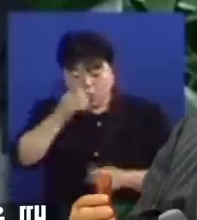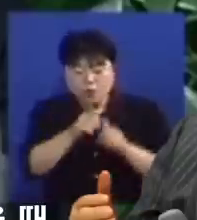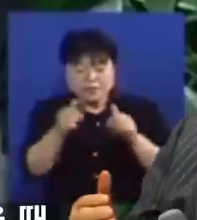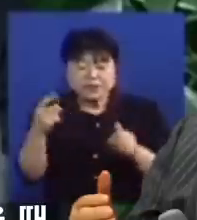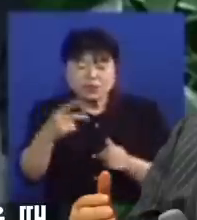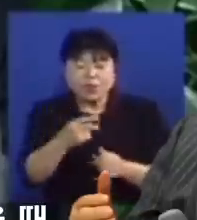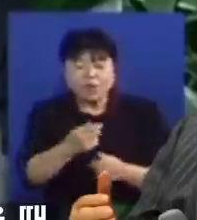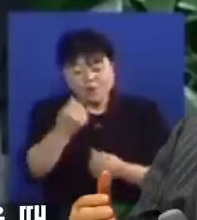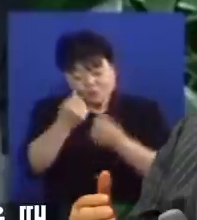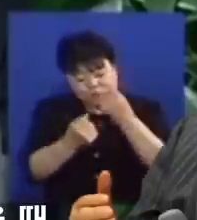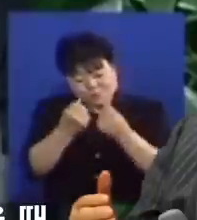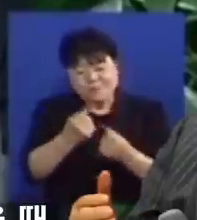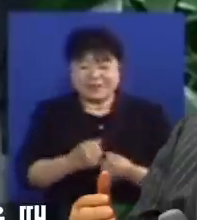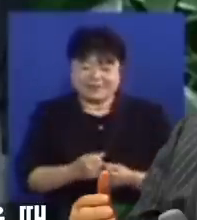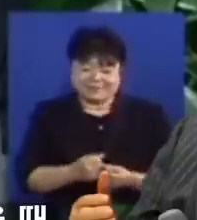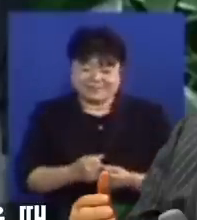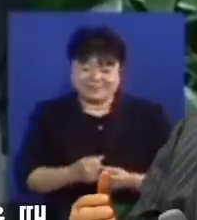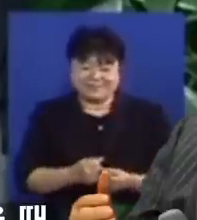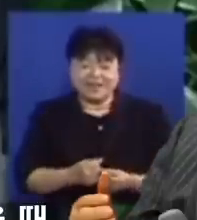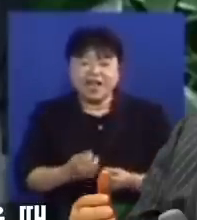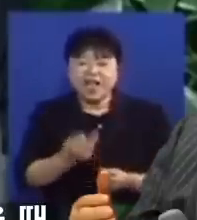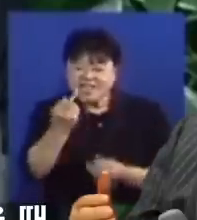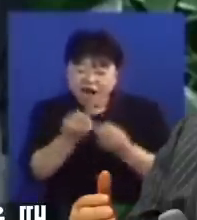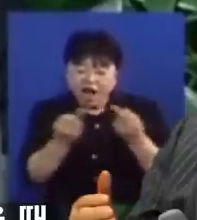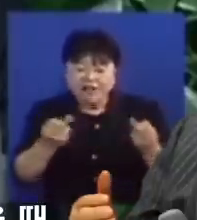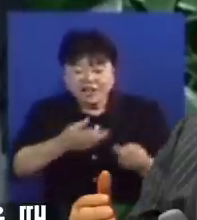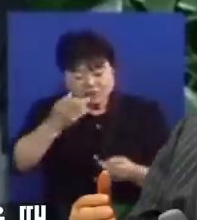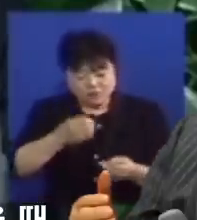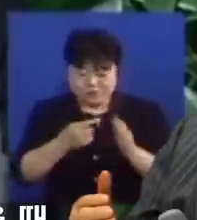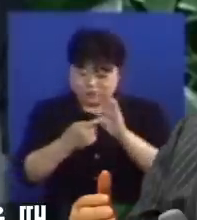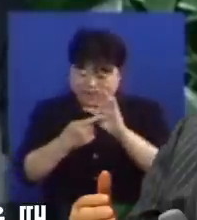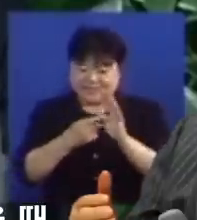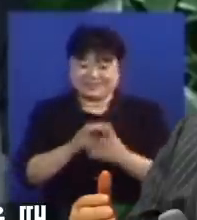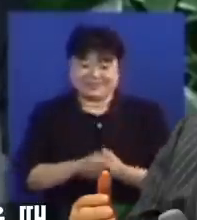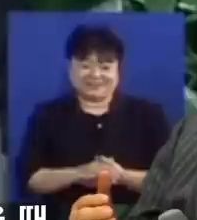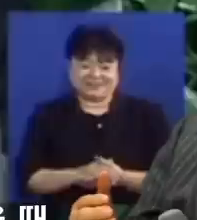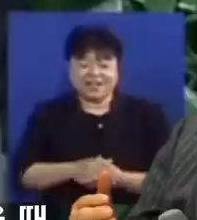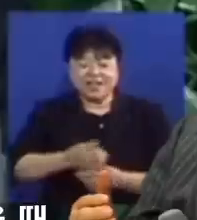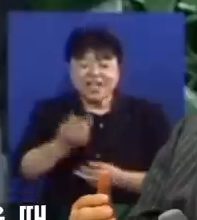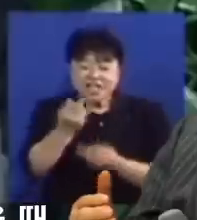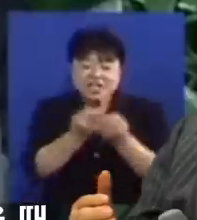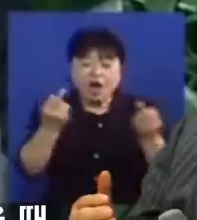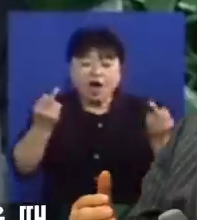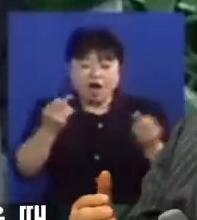또 꿈 이야기를 했어요. 형들 내 이야기를 들으십시오. 형들은